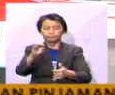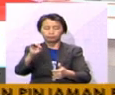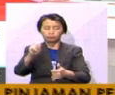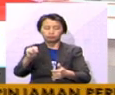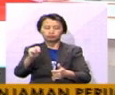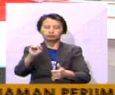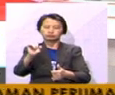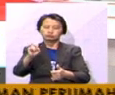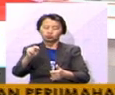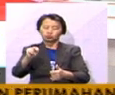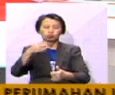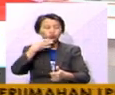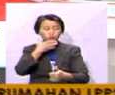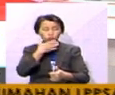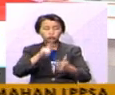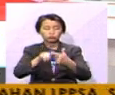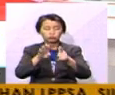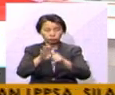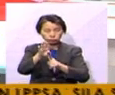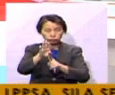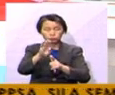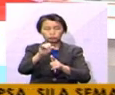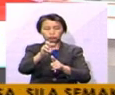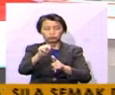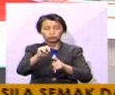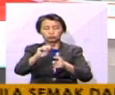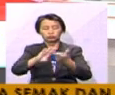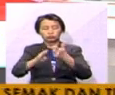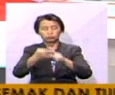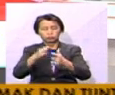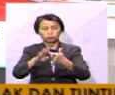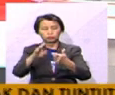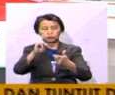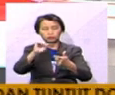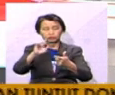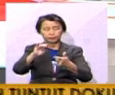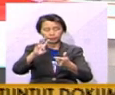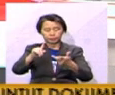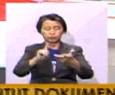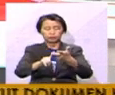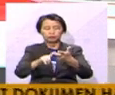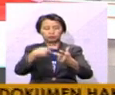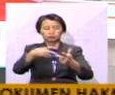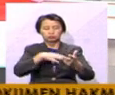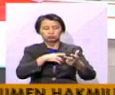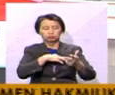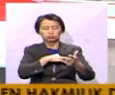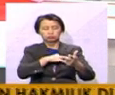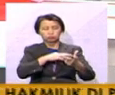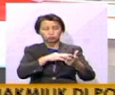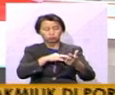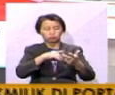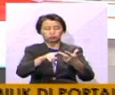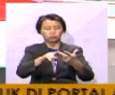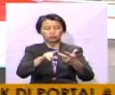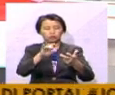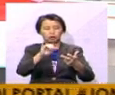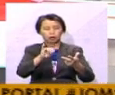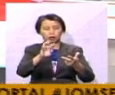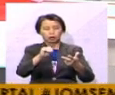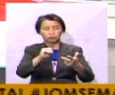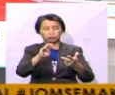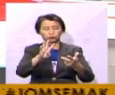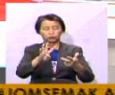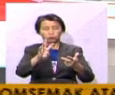Samudra, Program Pembangunan Bioeconomic Community BCDP dan Program Sukarelawan di antara IM4U dan